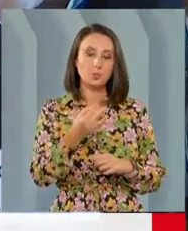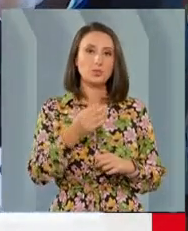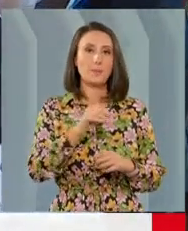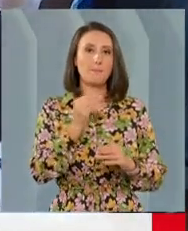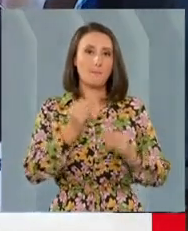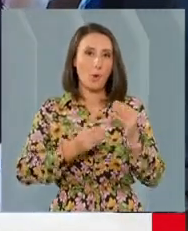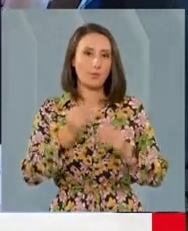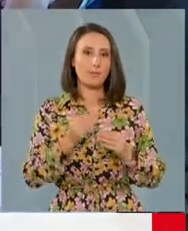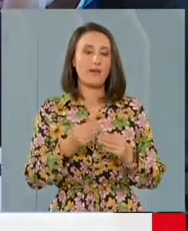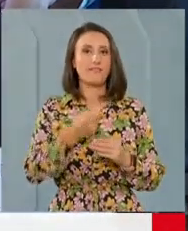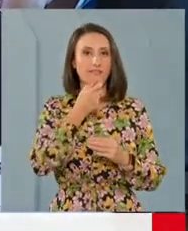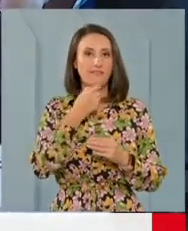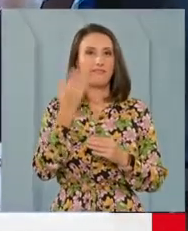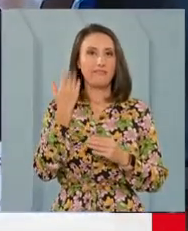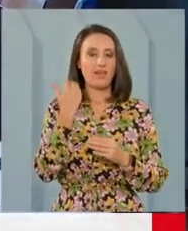că vechea